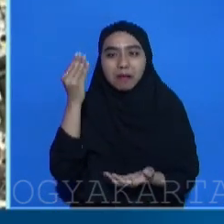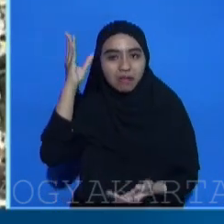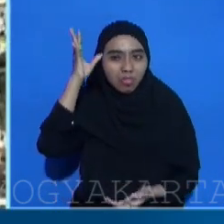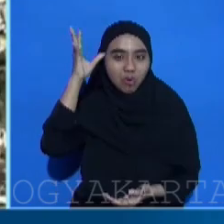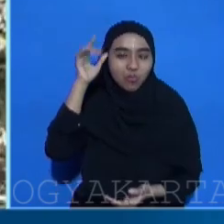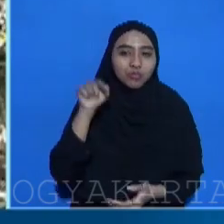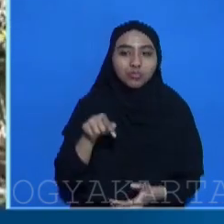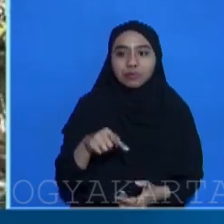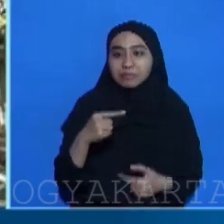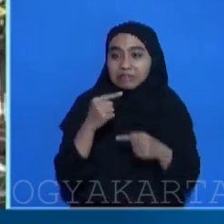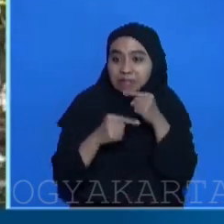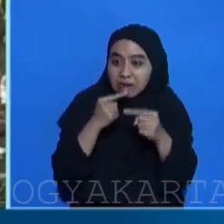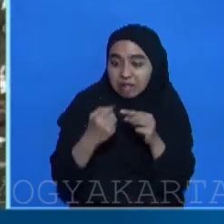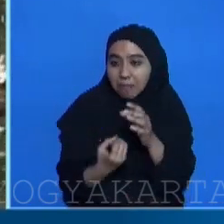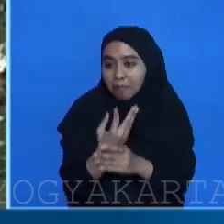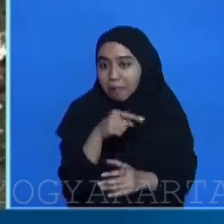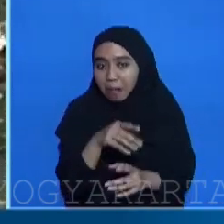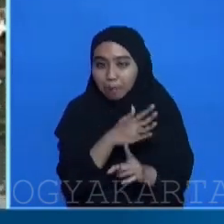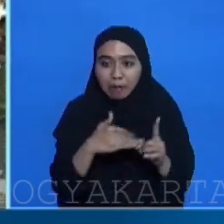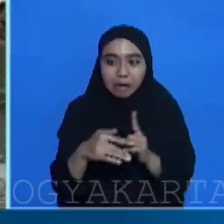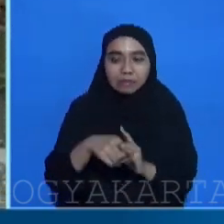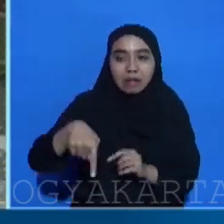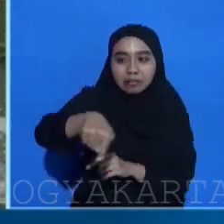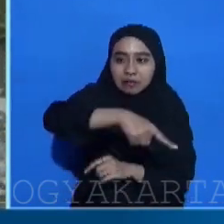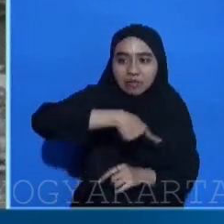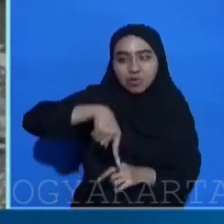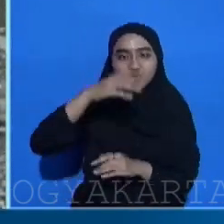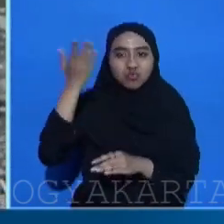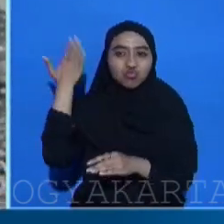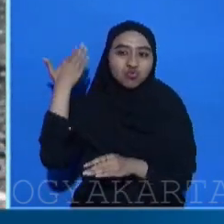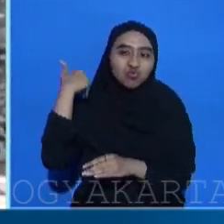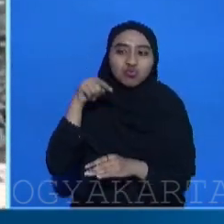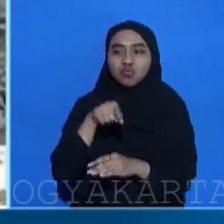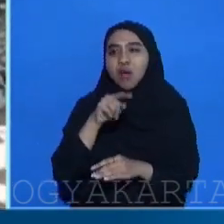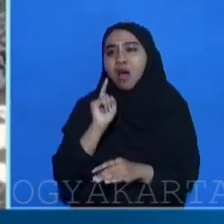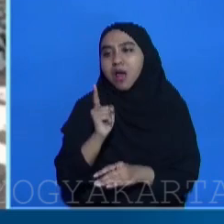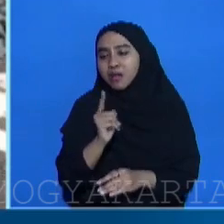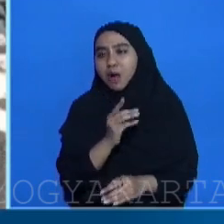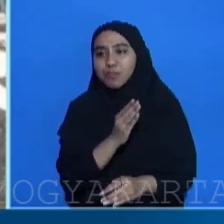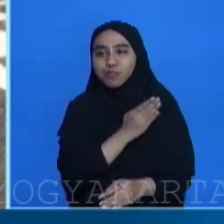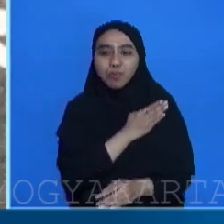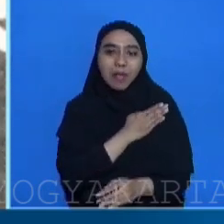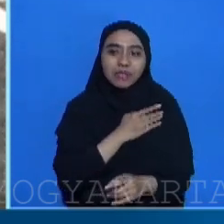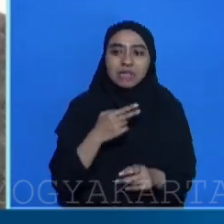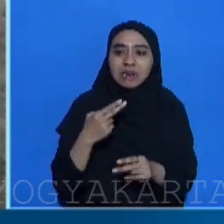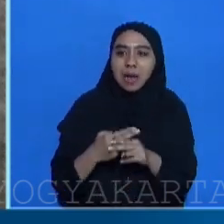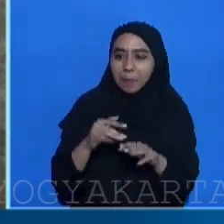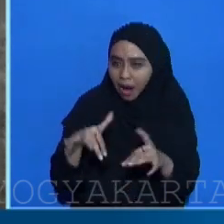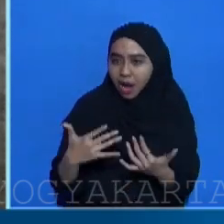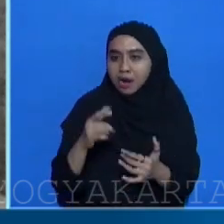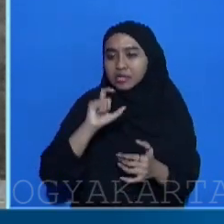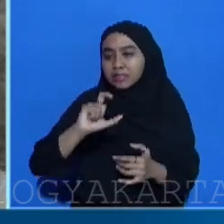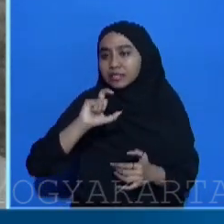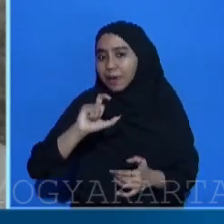menurut Cerita yang berkembang di masyarakat sekitar situs konon di tempat ini pernah bertata seorang Bupati bernama changak mengeng di wilayah